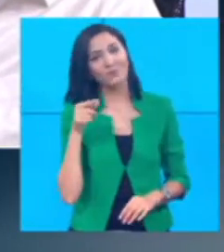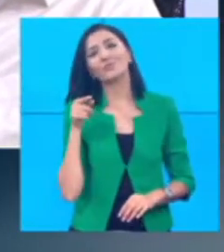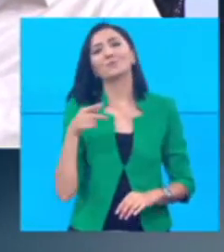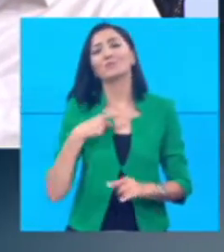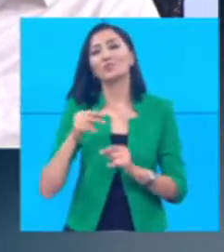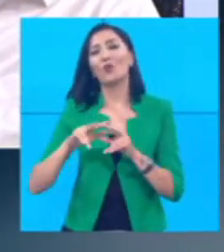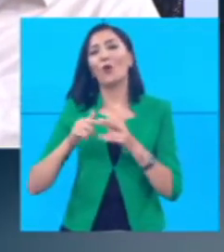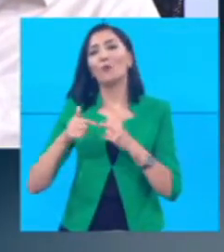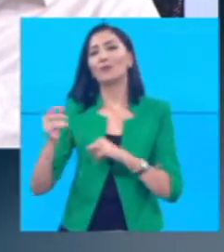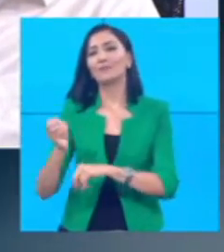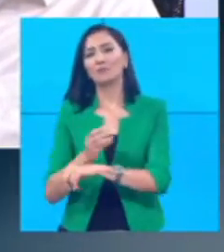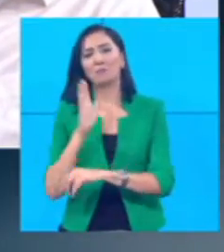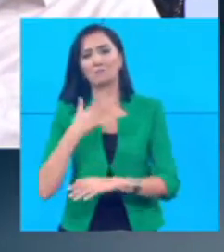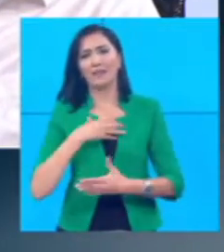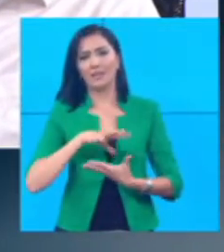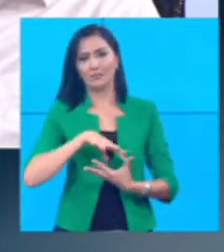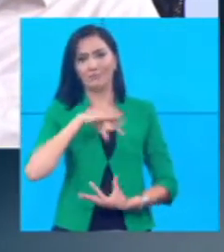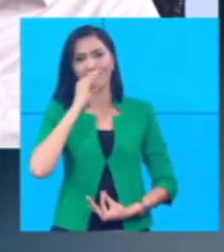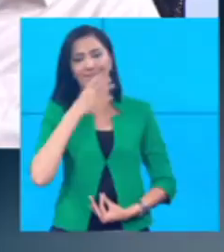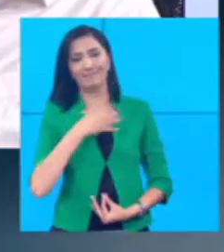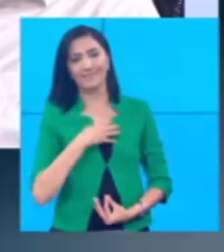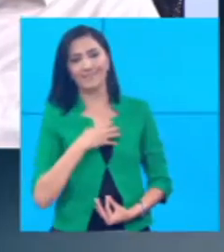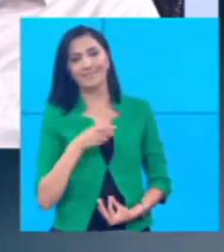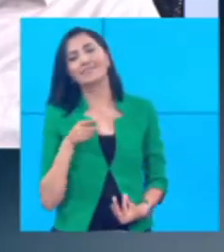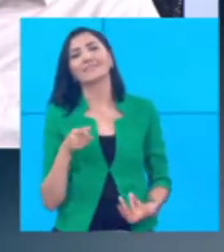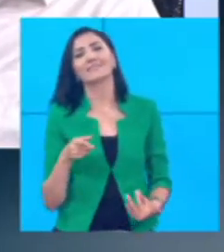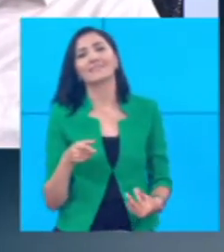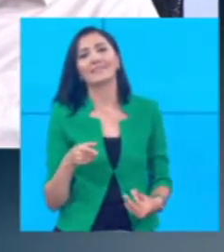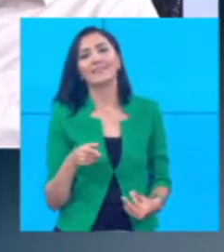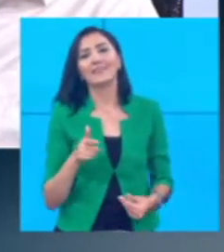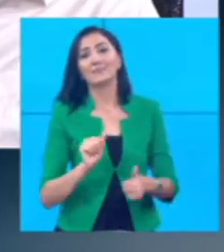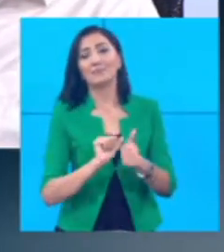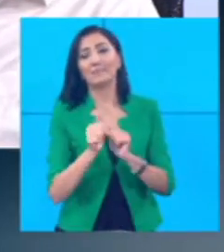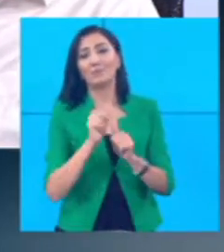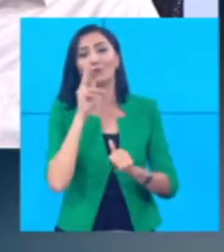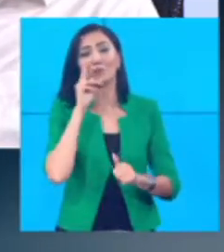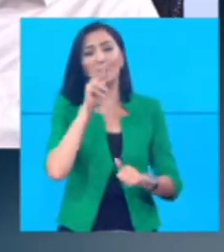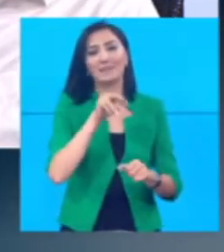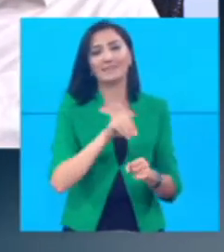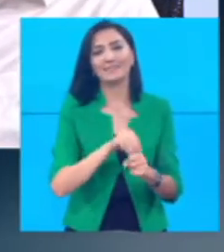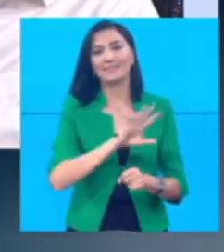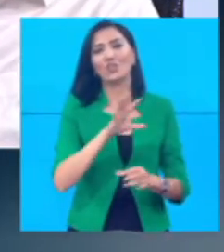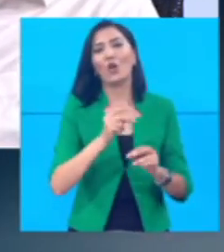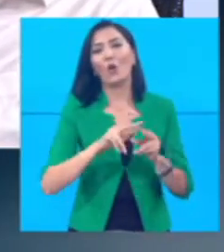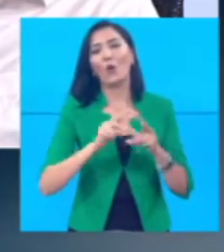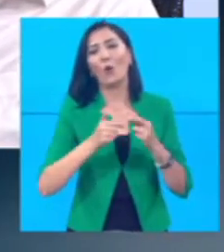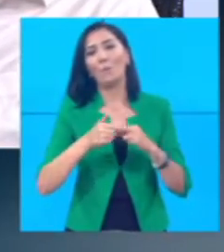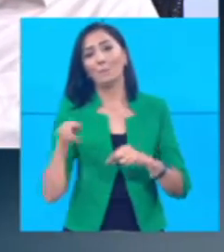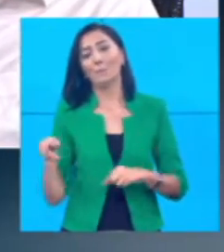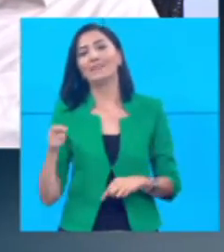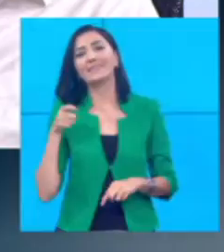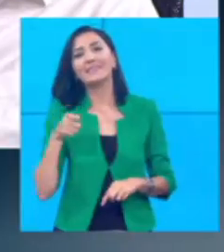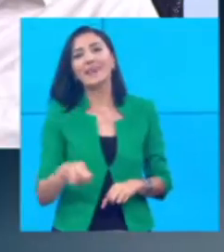da vurgulamak lazım. Biz de Ömer'le gurur duyuyoruz tabii ki, hem karakteriyle hem duruşuyla hem sporcuya bakış açısıyla Ömer